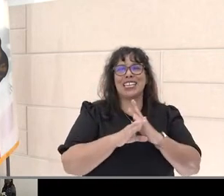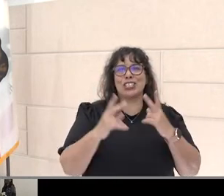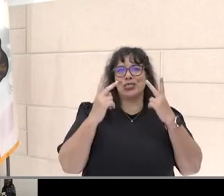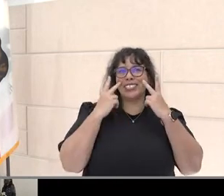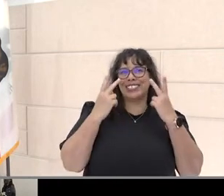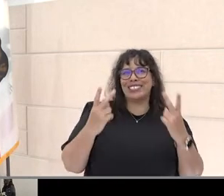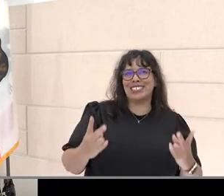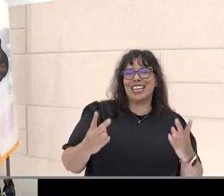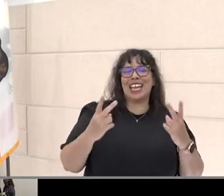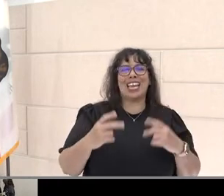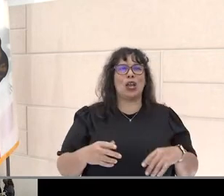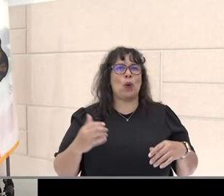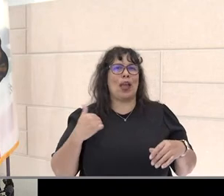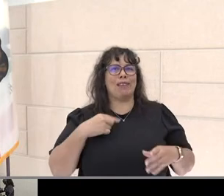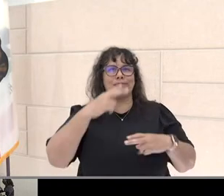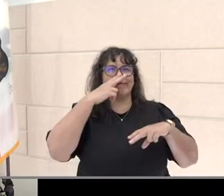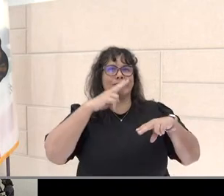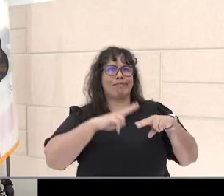มเซิง